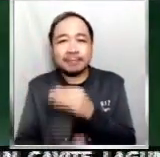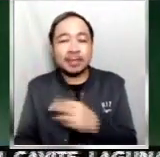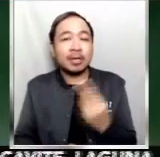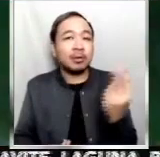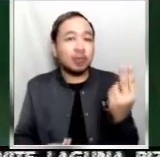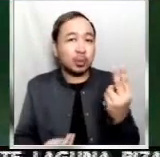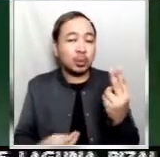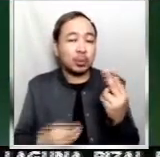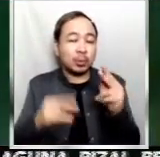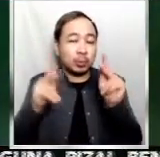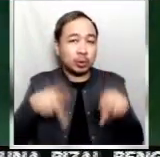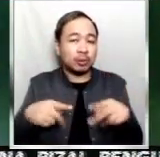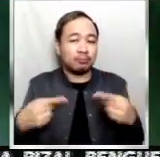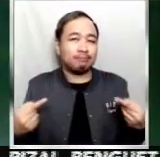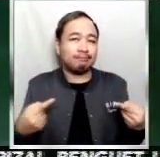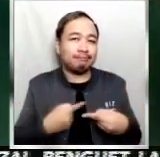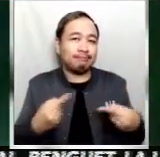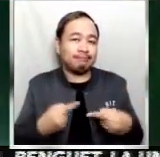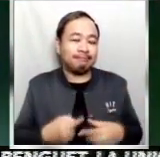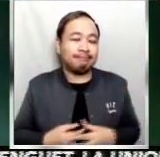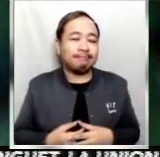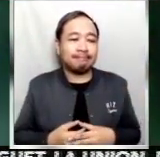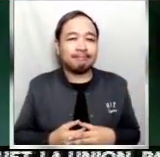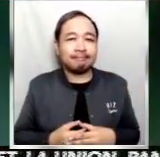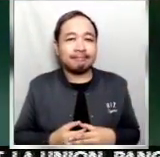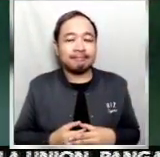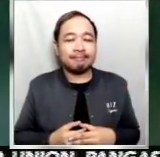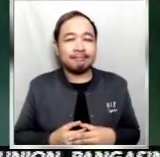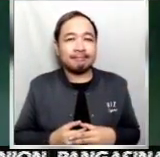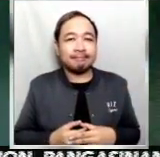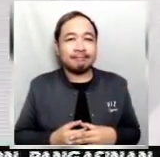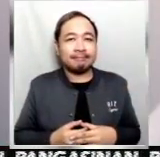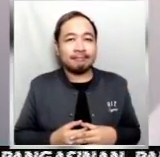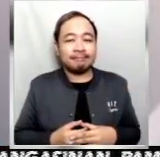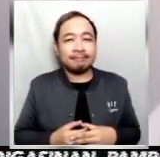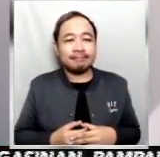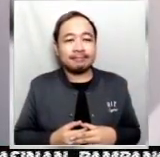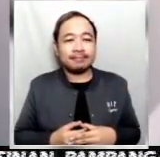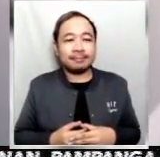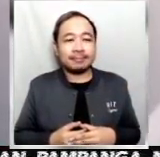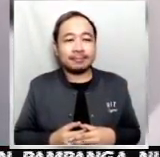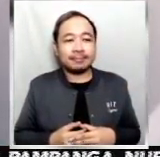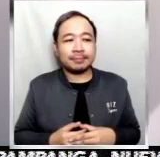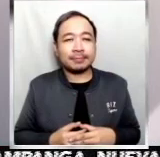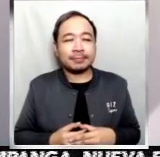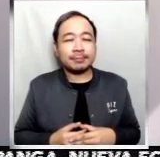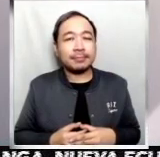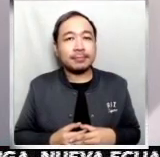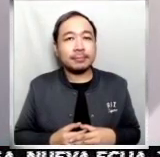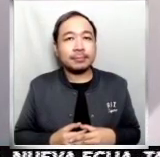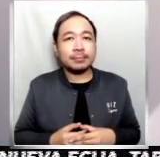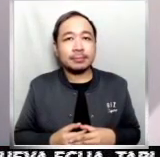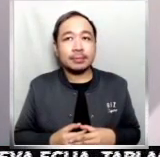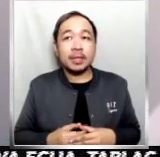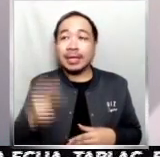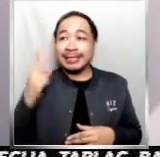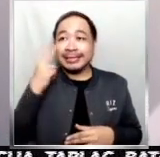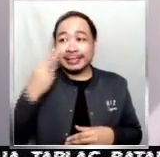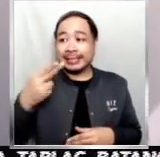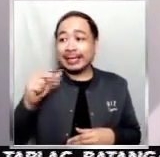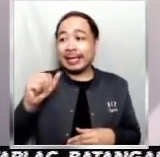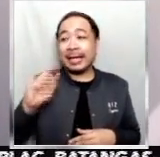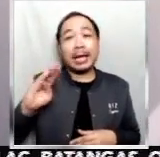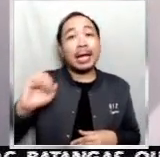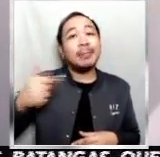JP Soriano, Nakatutok, 24 Oras. Habagat na pinalakas ng Bagyong Maring